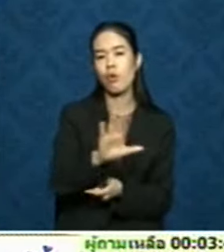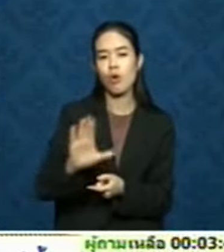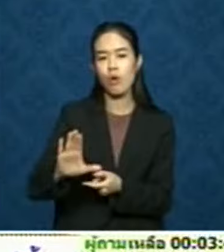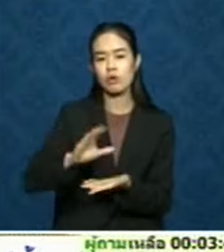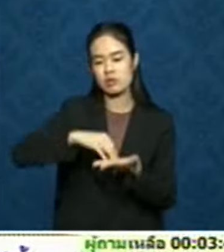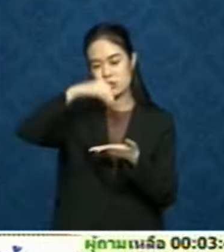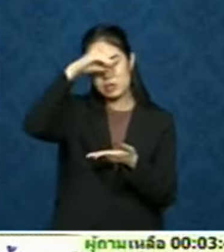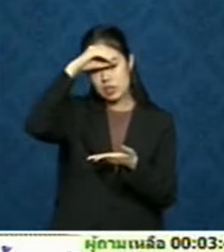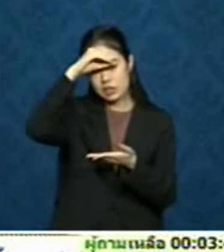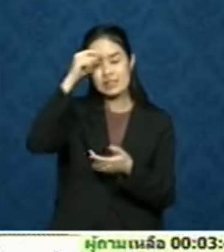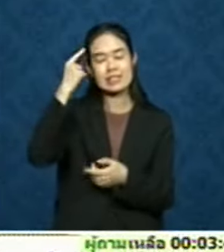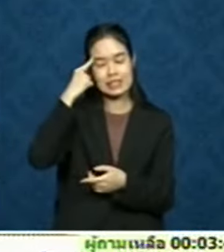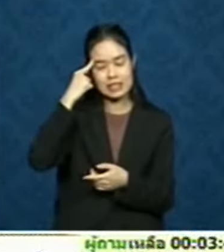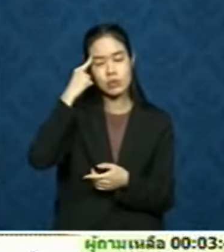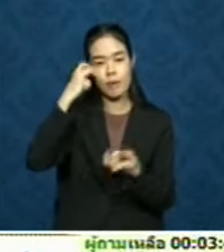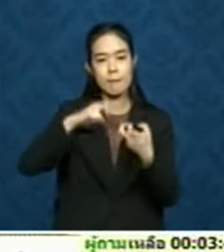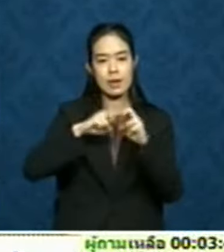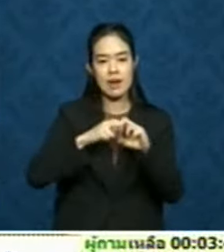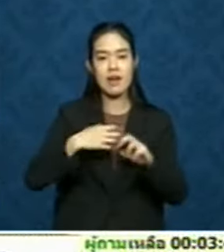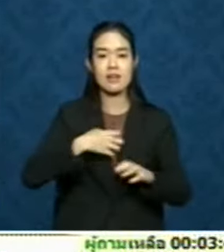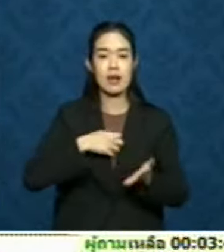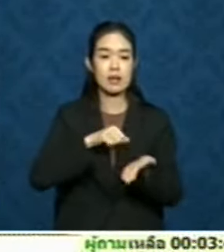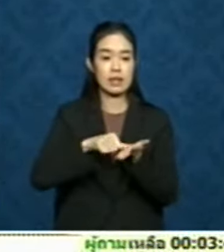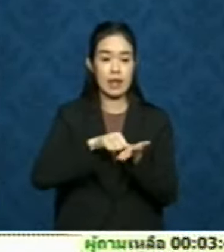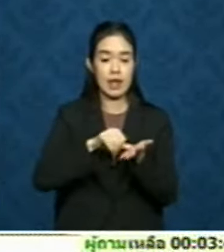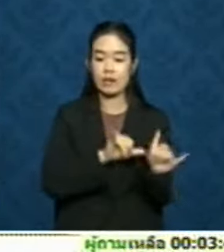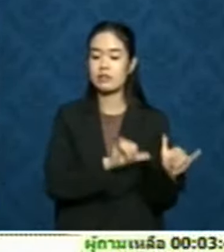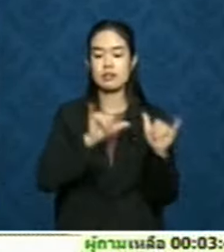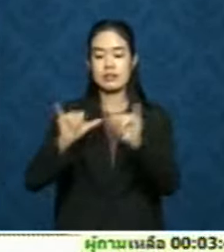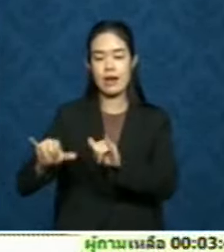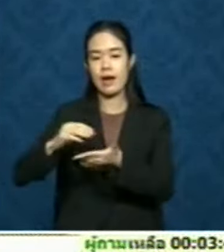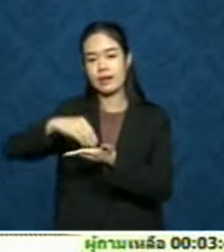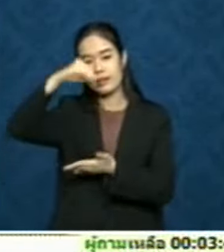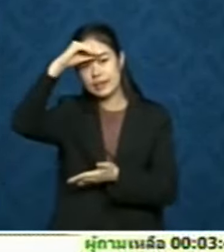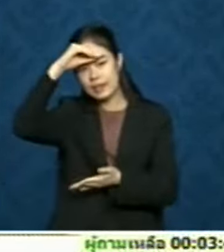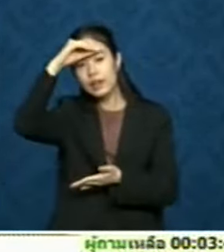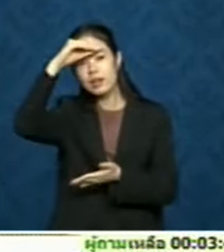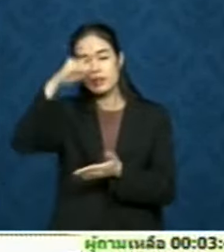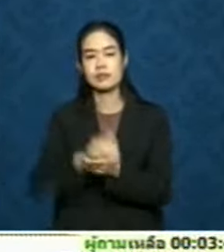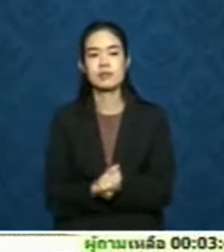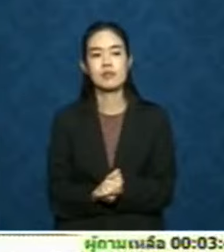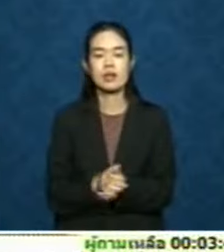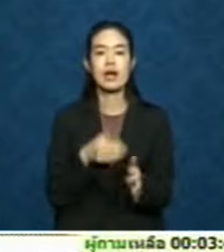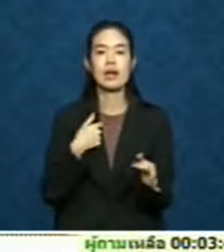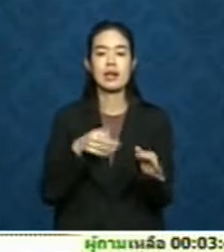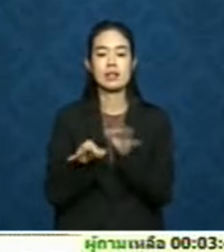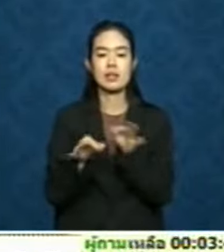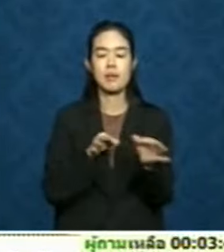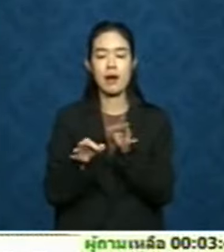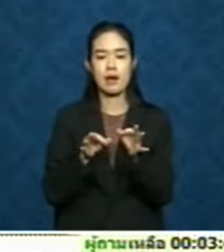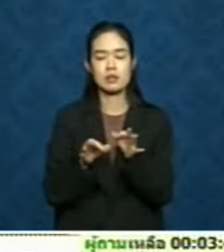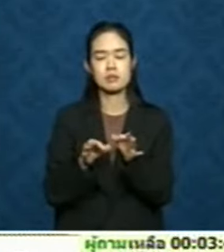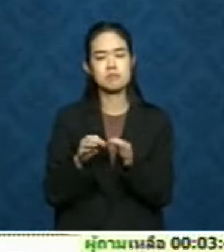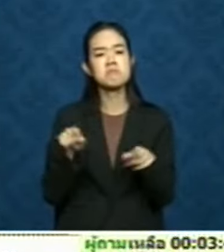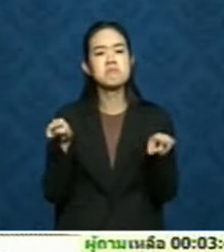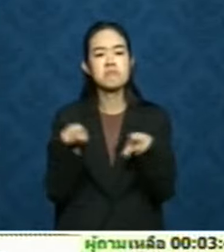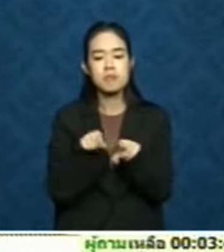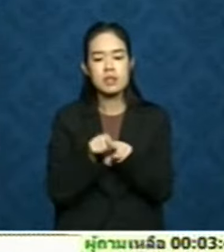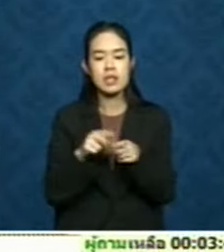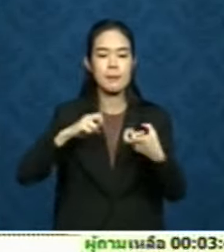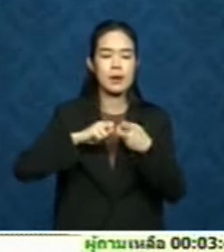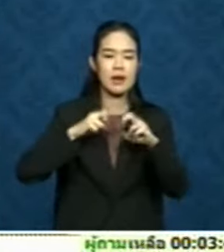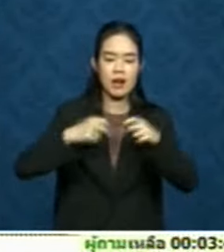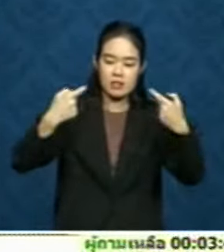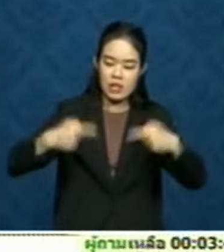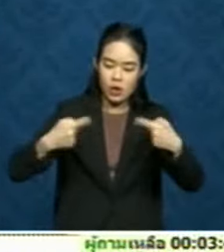ยการย้ายสถานที่ไปยังที่อื่นซึ่งก็ตรงกับที่ผมได้ชี้แจงไปนะครับเราก็จะลดการกระทบกระทั่งระหว่